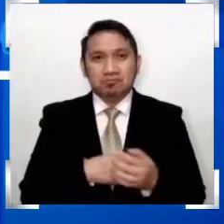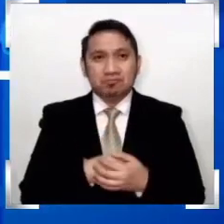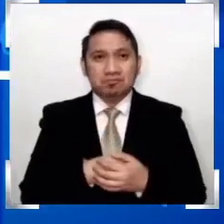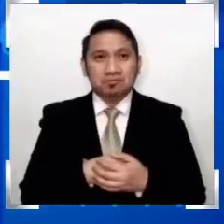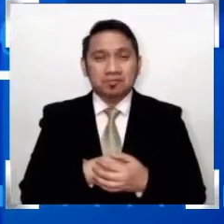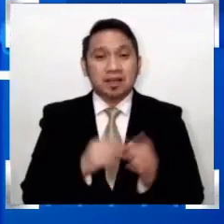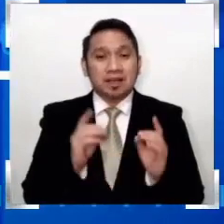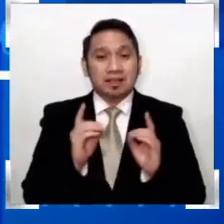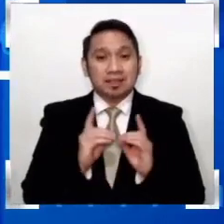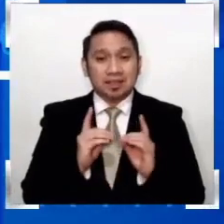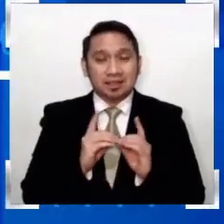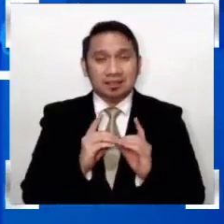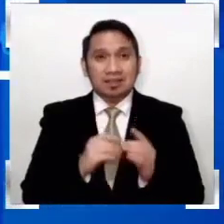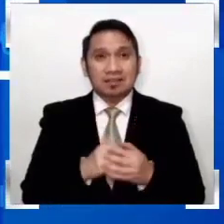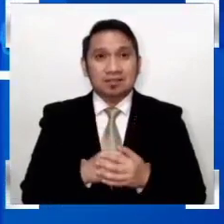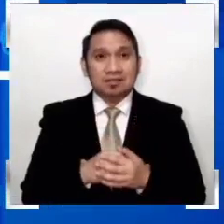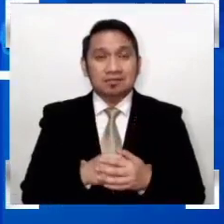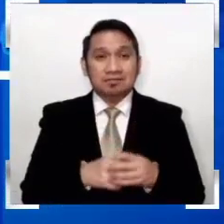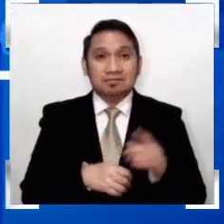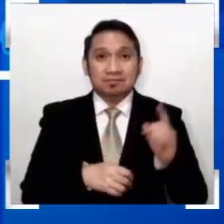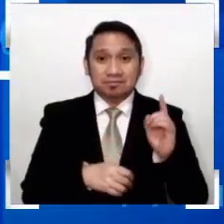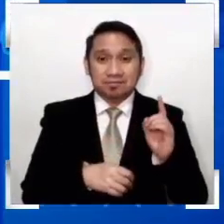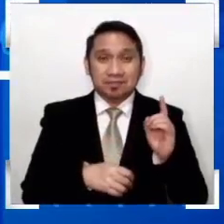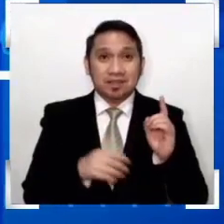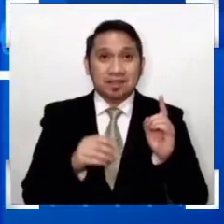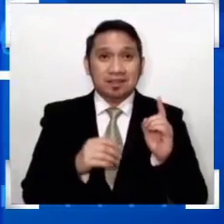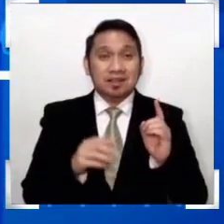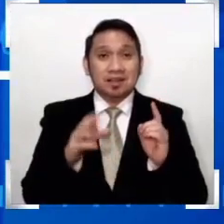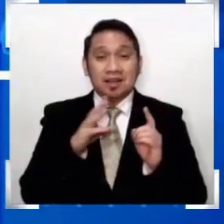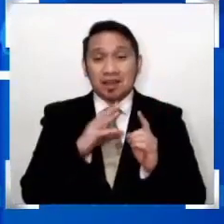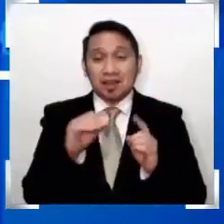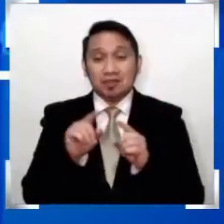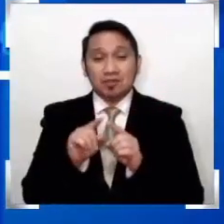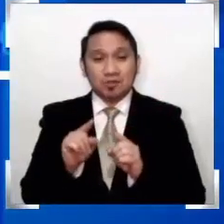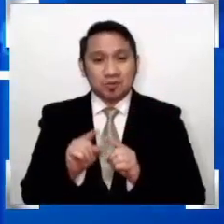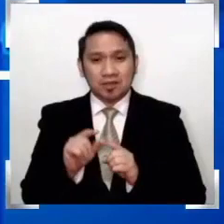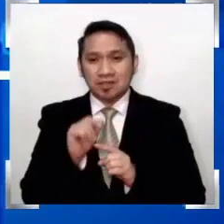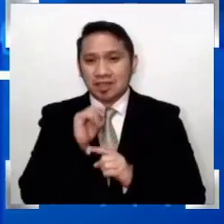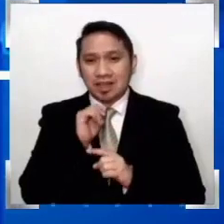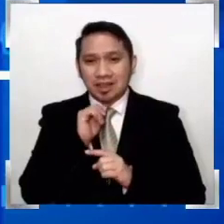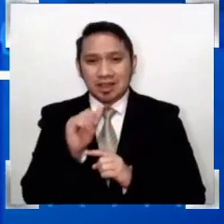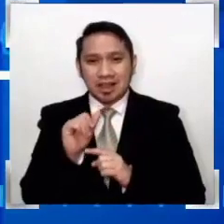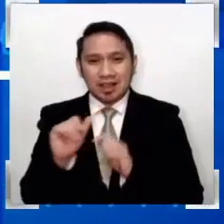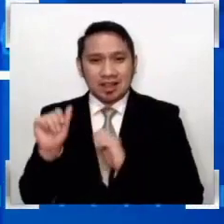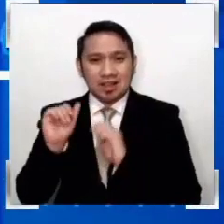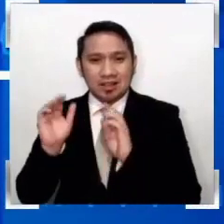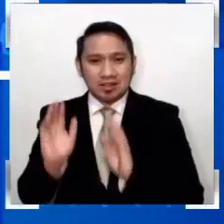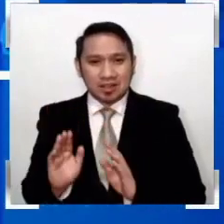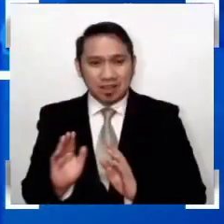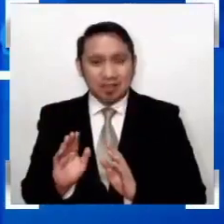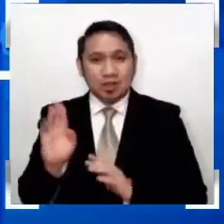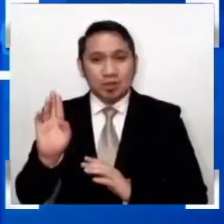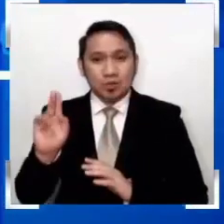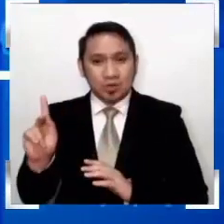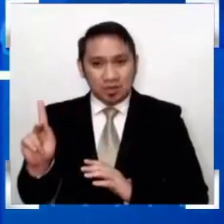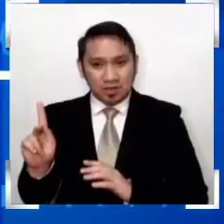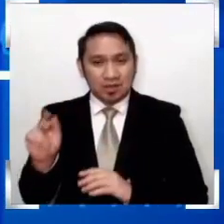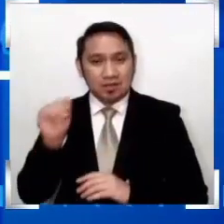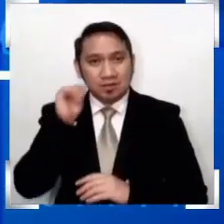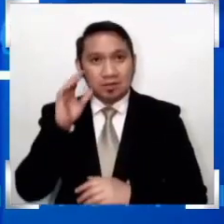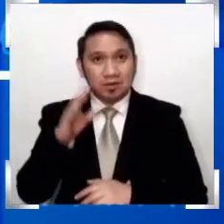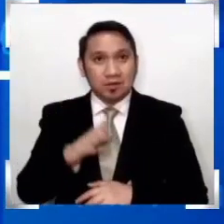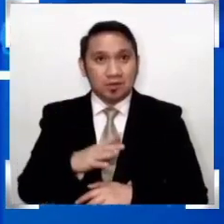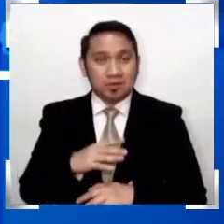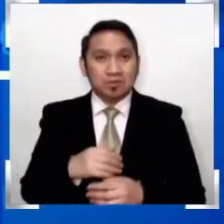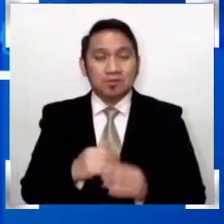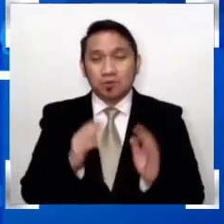daw ang Descendants of the Sun actor at isang non-showbiz British woman. Hiniling nila ang